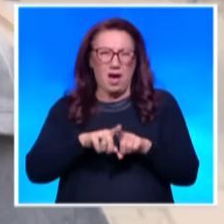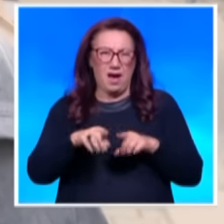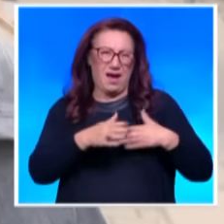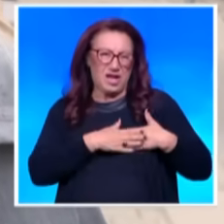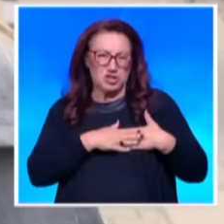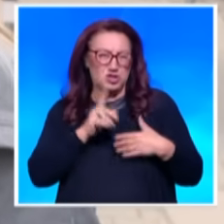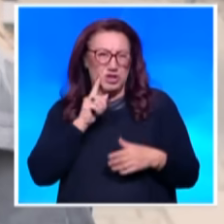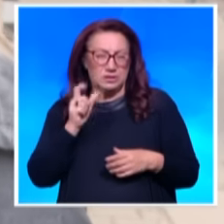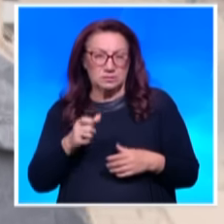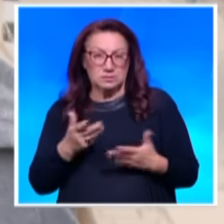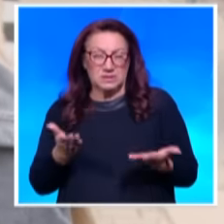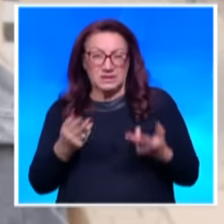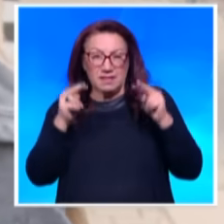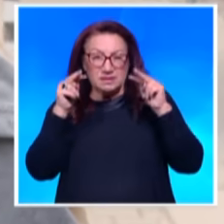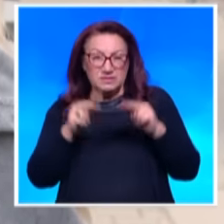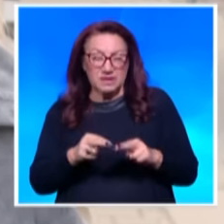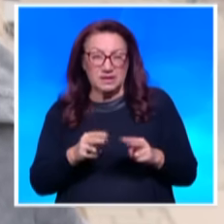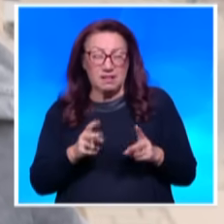имал такава психика